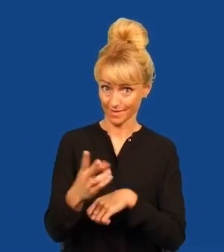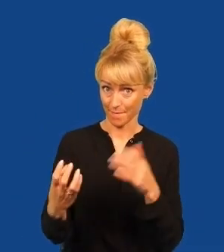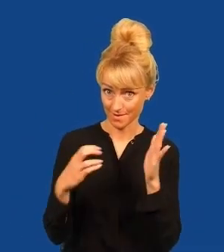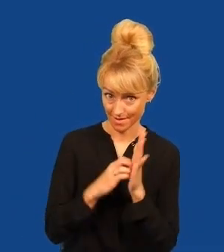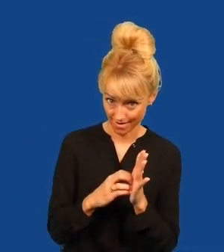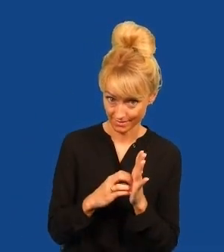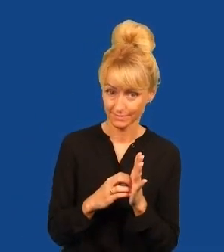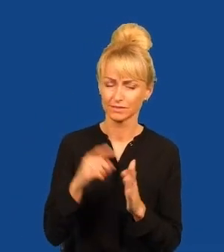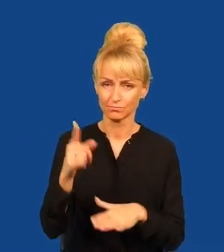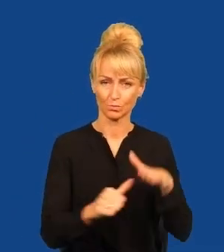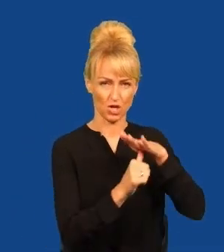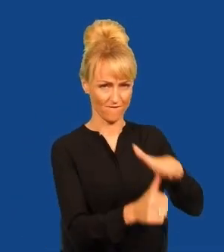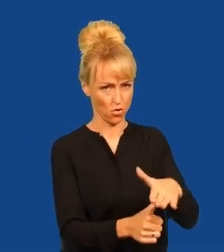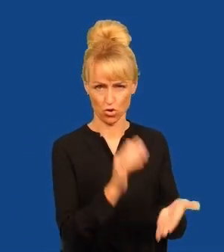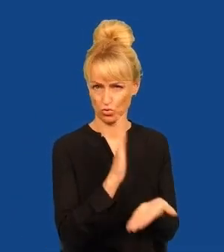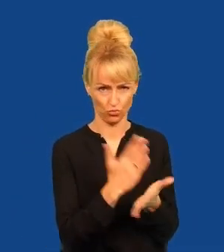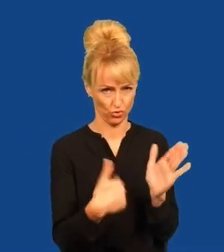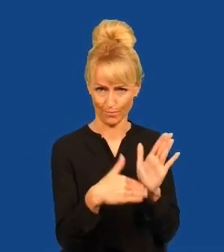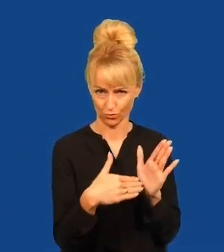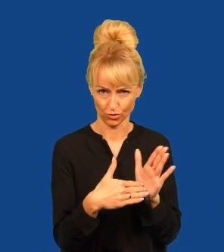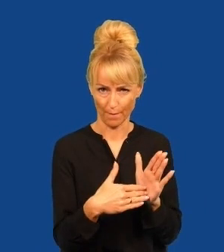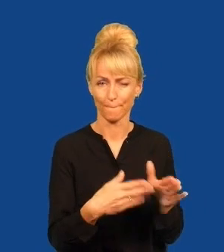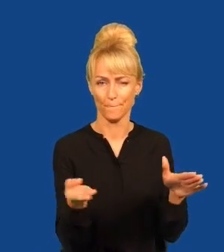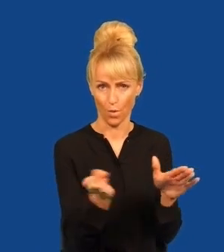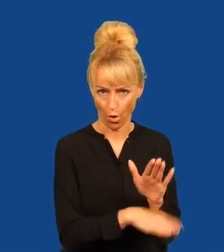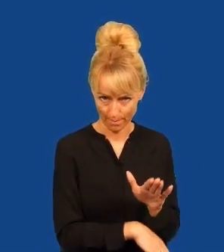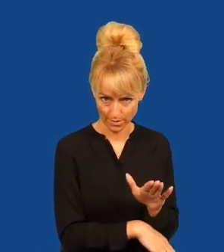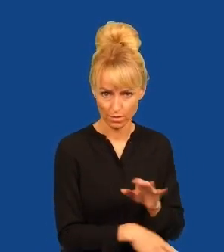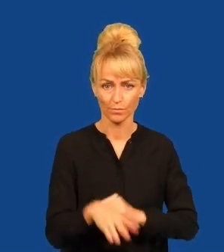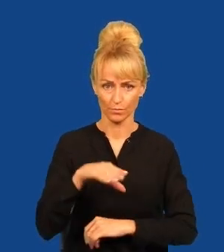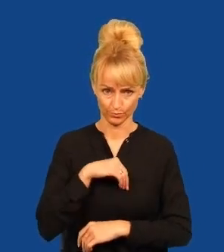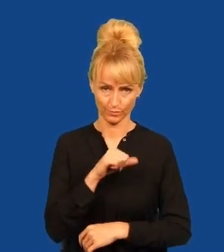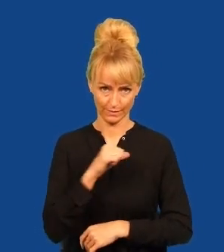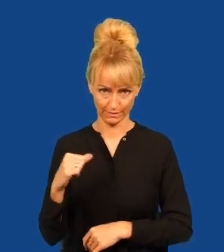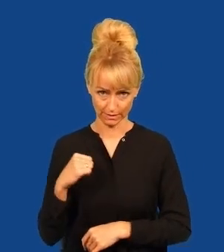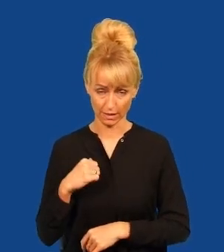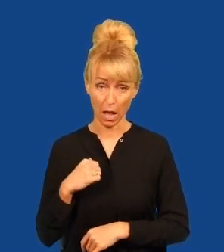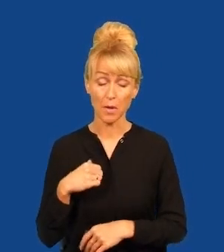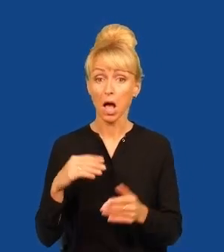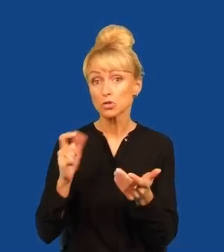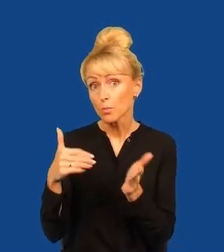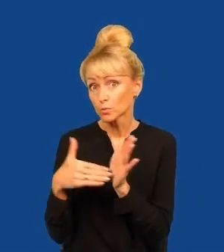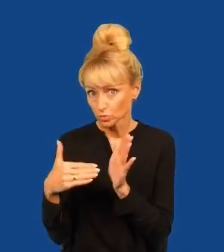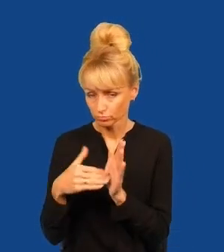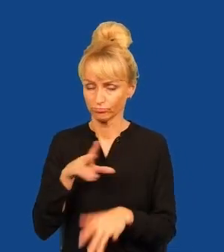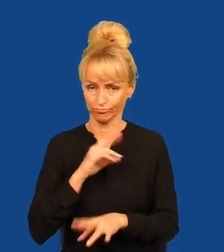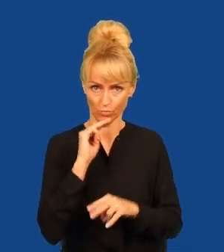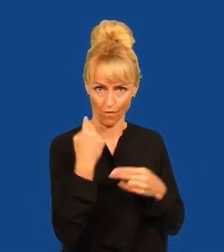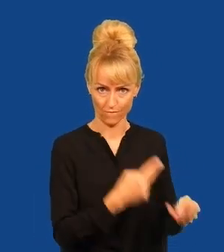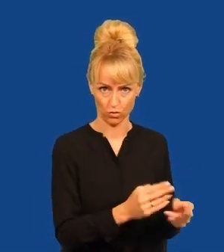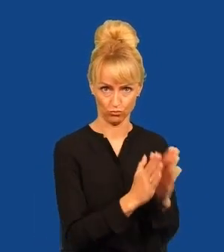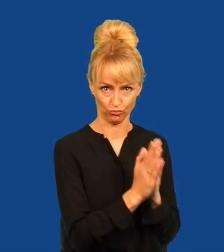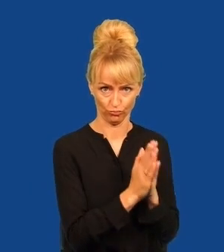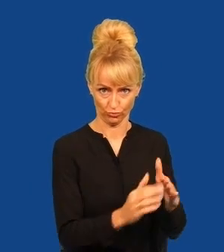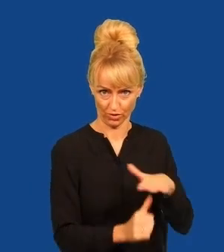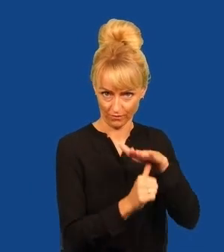gajda można pominąć. Większość z nas pomija i skipuje takie rzeczy. Można do niego w dowolnym momencie wrócić, ale przy kolejnym